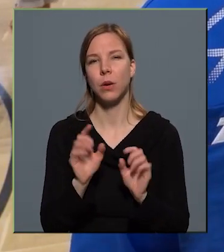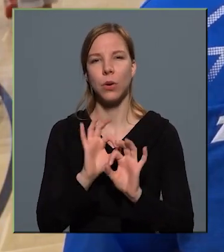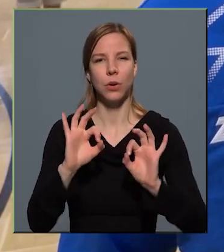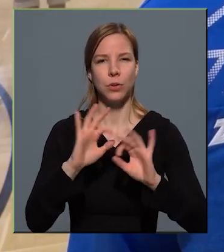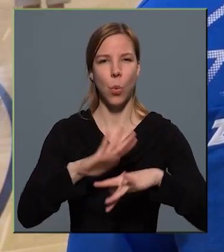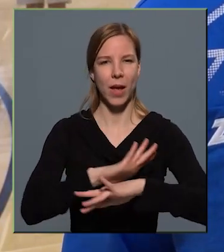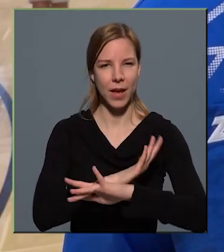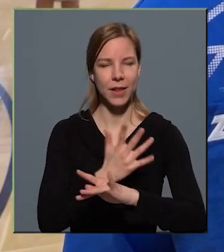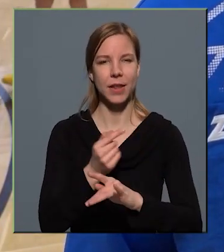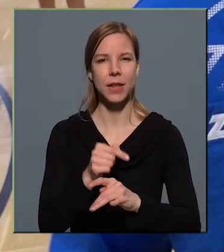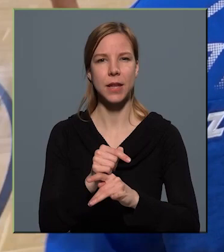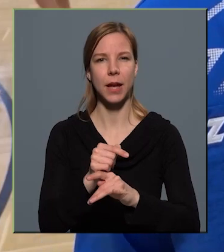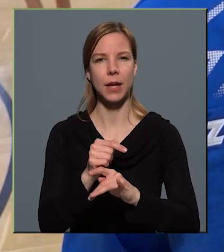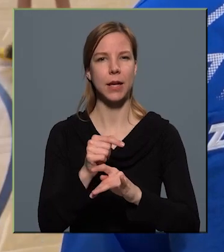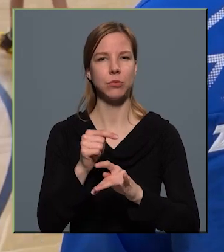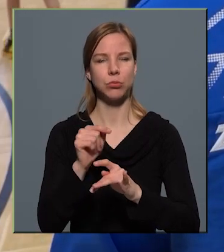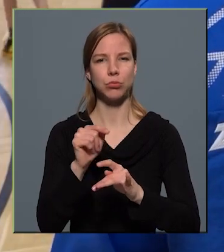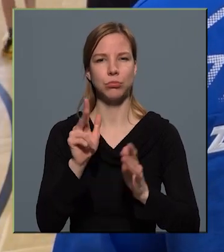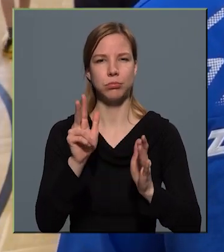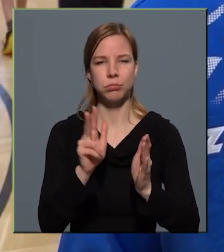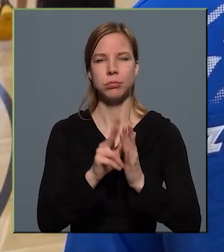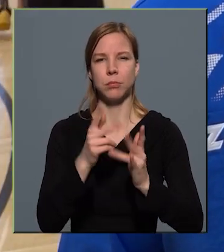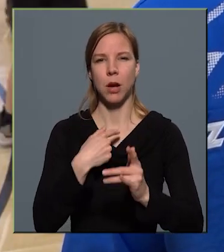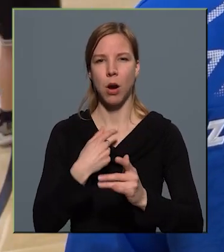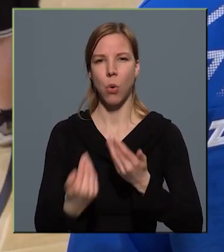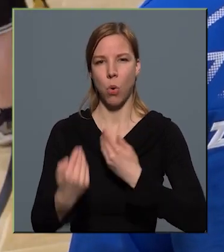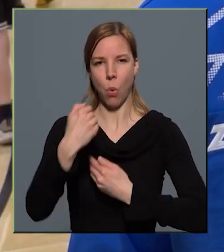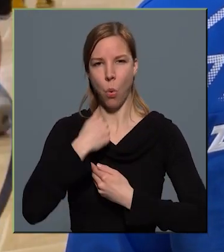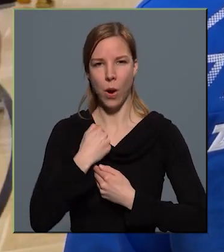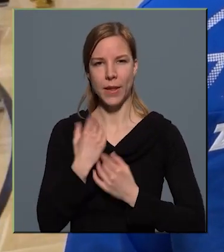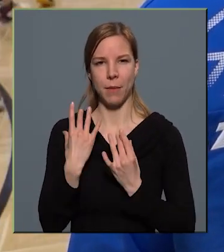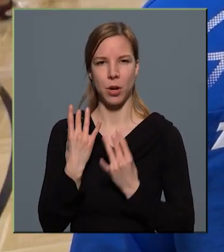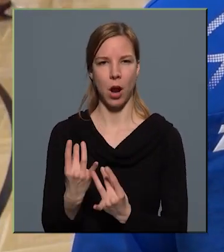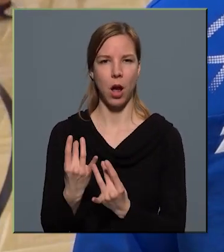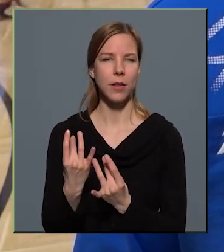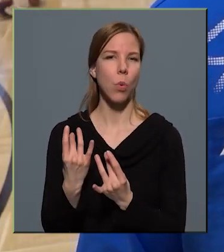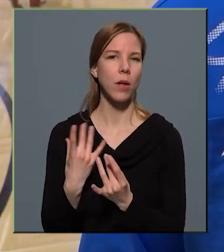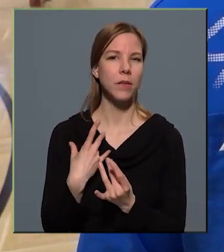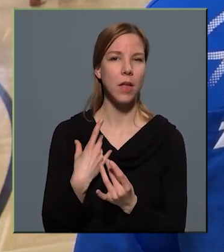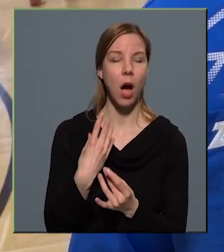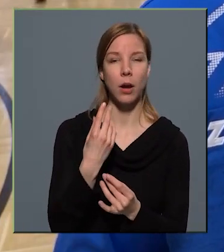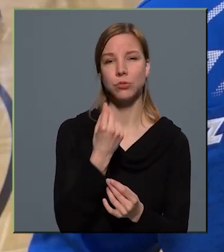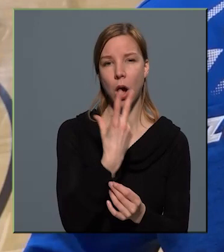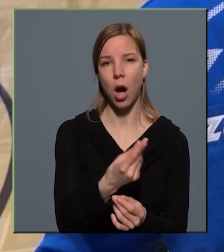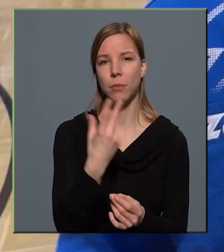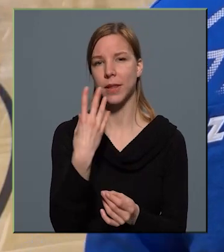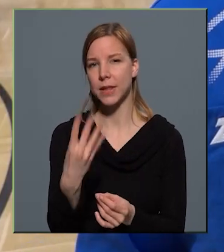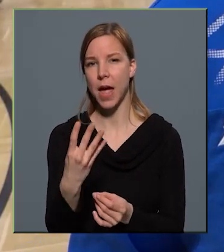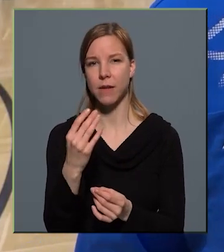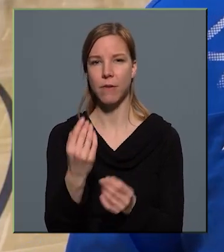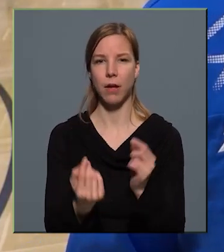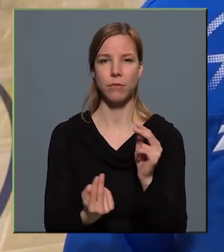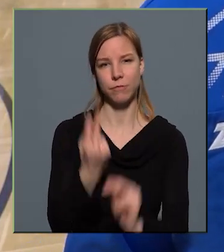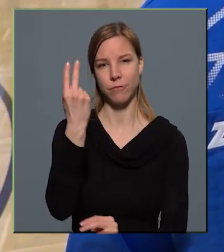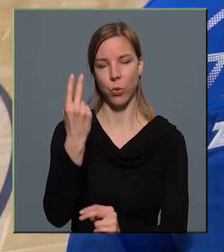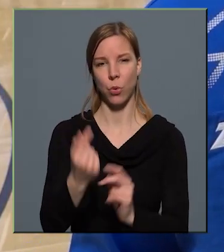így elkönyvelni, hogy igen, az én személyemhez ragaszkodnak a gyerekek, jönnek és edzésenként 30-40 ember van. Jó, abból a